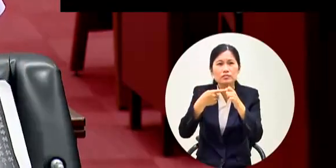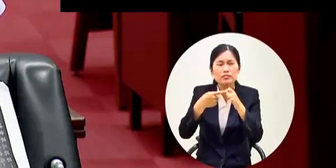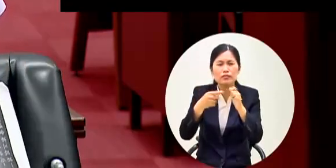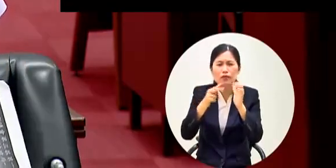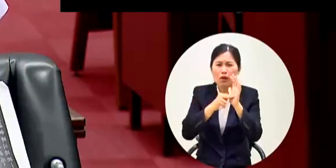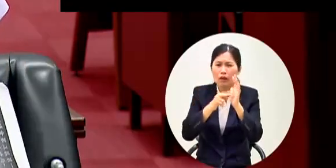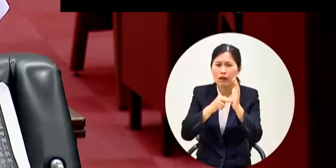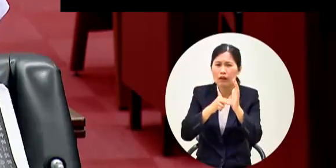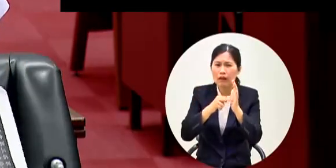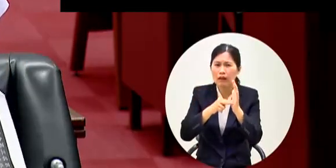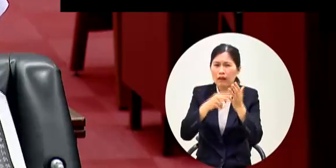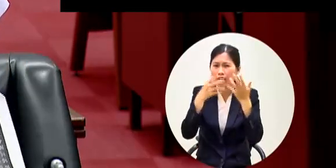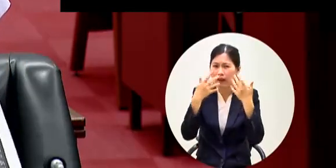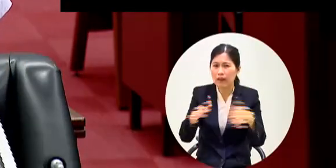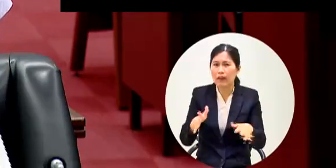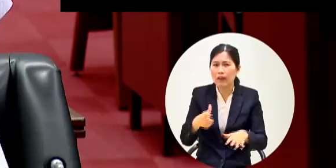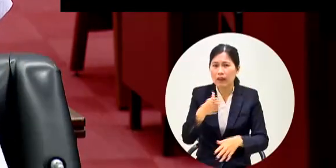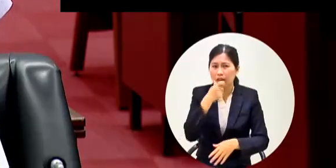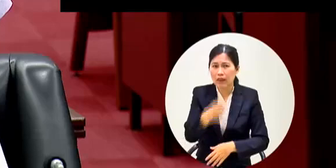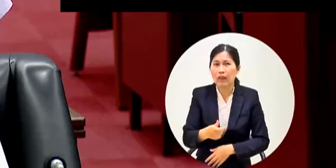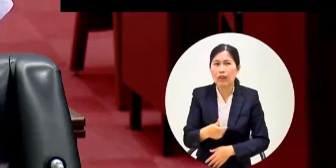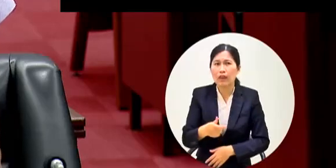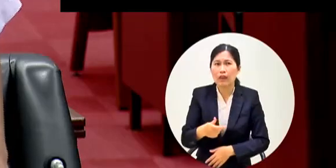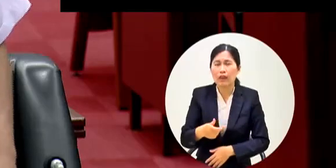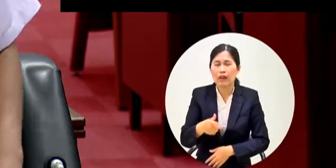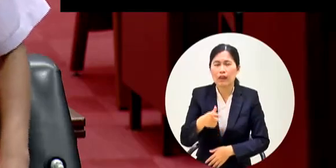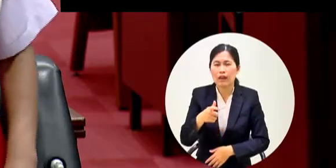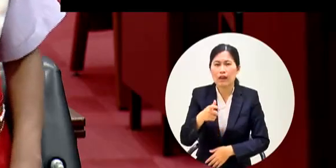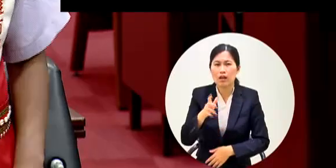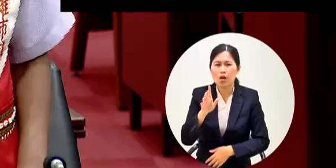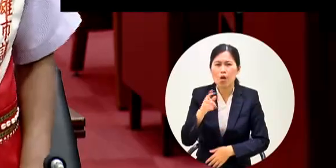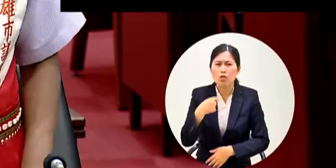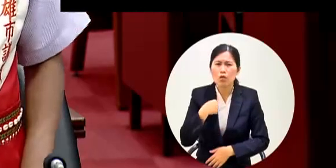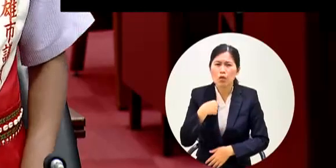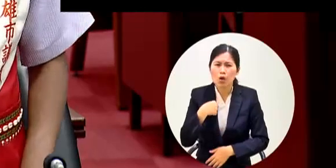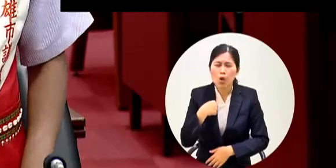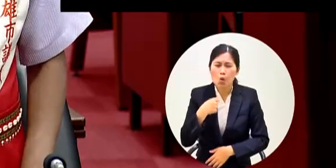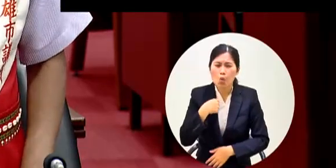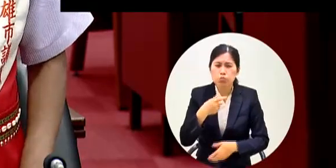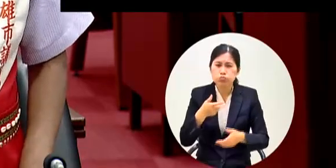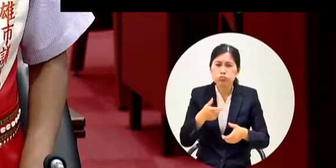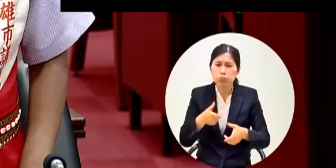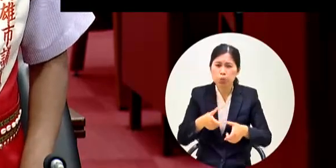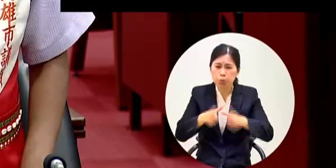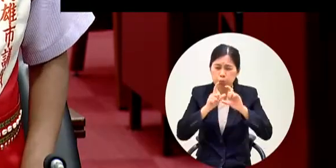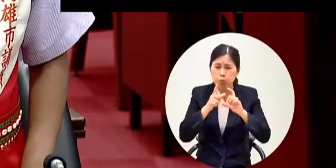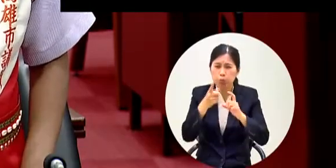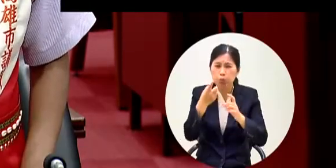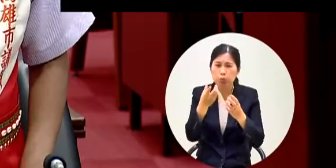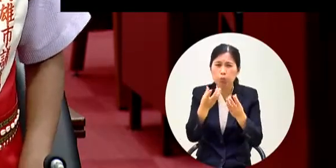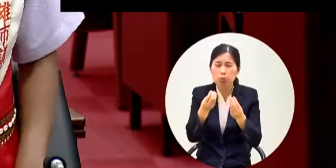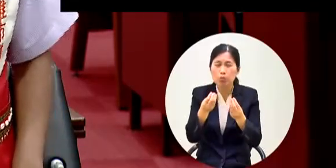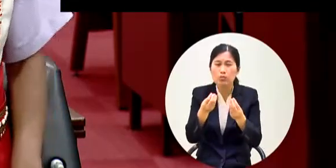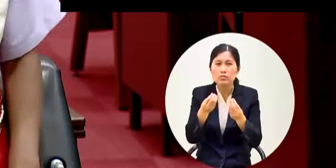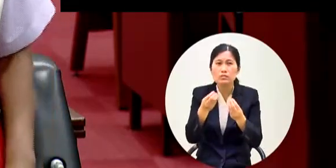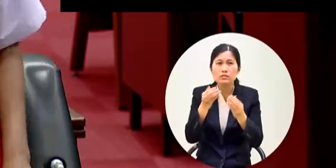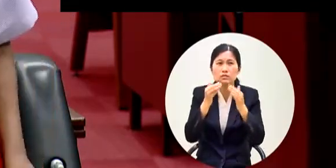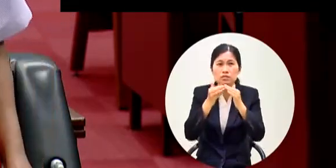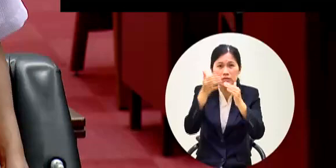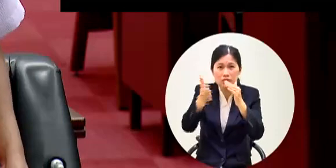认同，包括农业灌溉用水，但是第一点，你铺陈太多